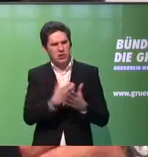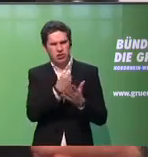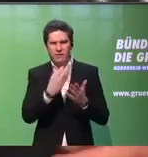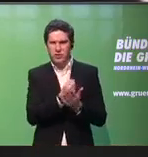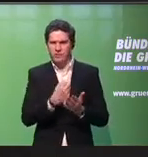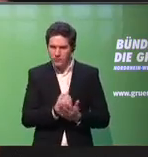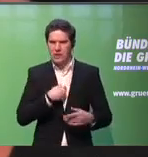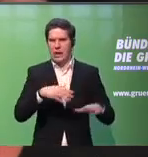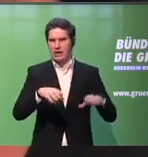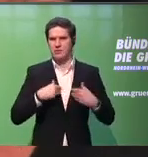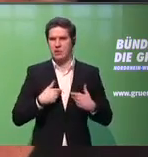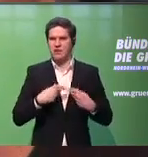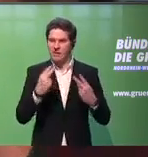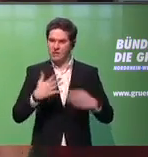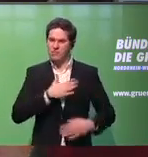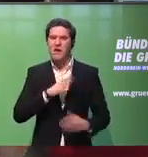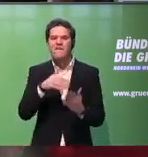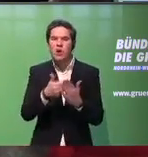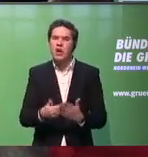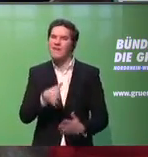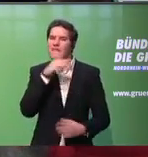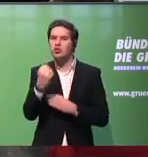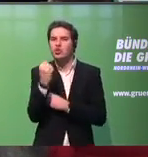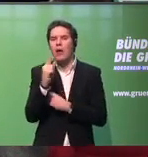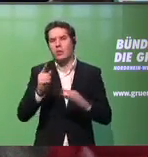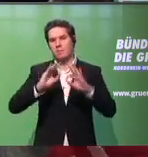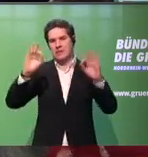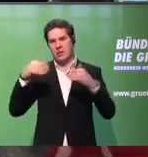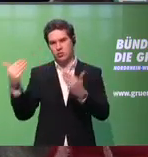unsere Vorschläge stärker und besser sind.